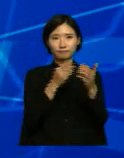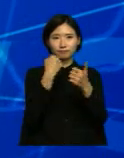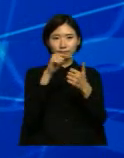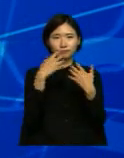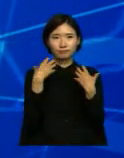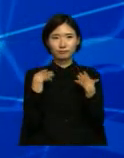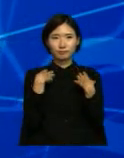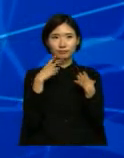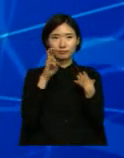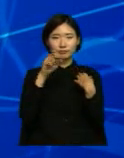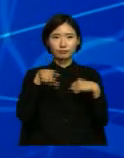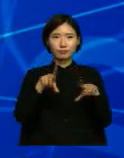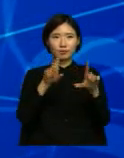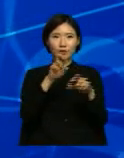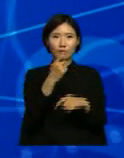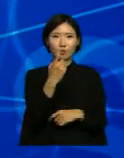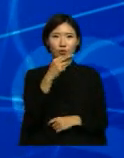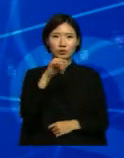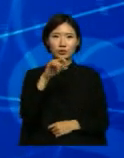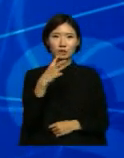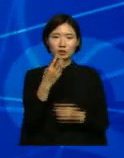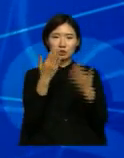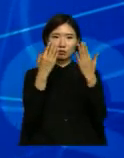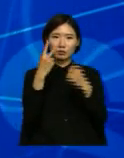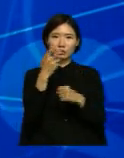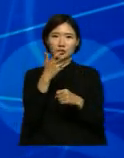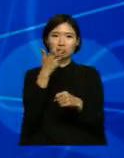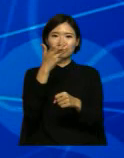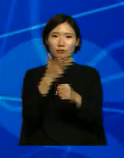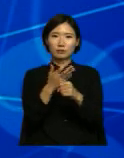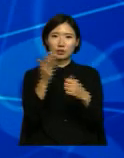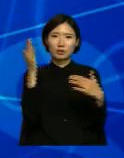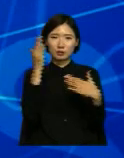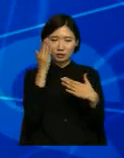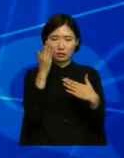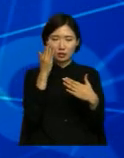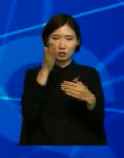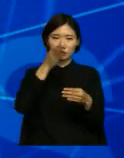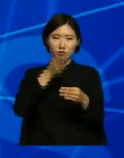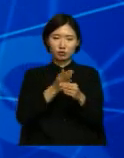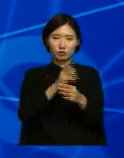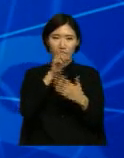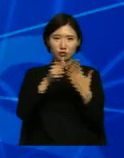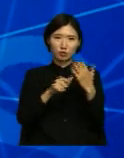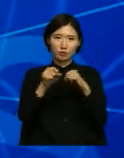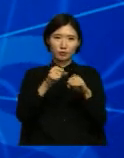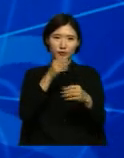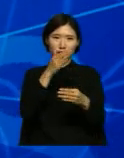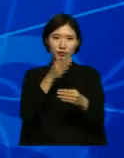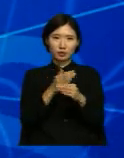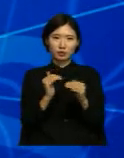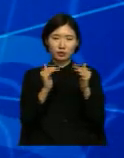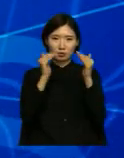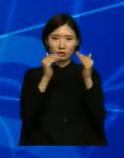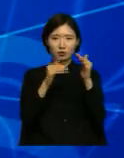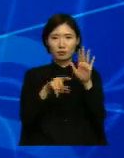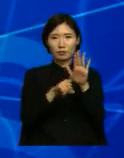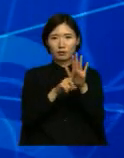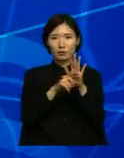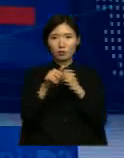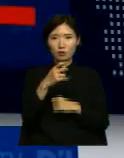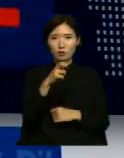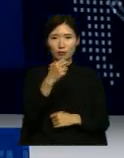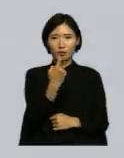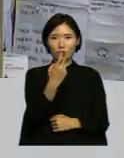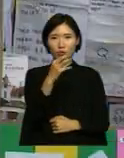경기도교육청은 지난 21일 몽실학교에서 2018년도 학생주도 프로젝트 활동의 중간성장 발표회 몽실